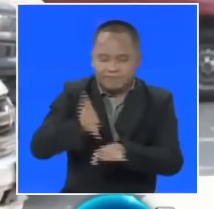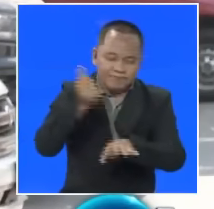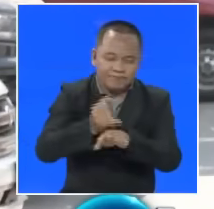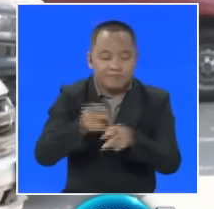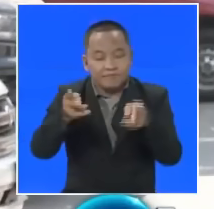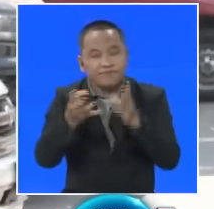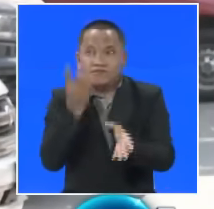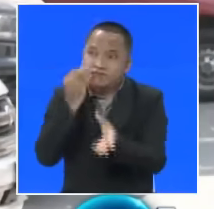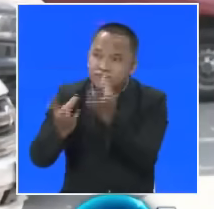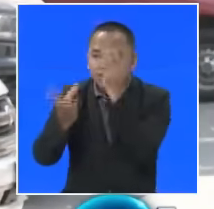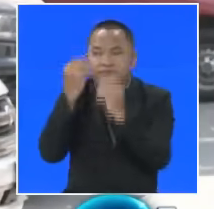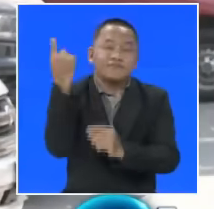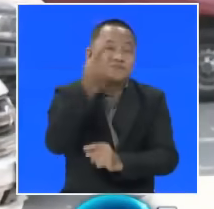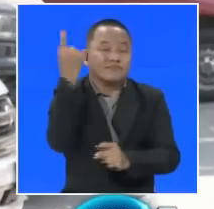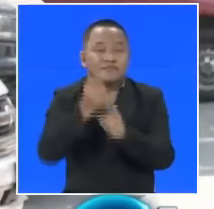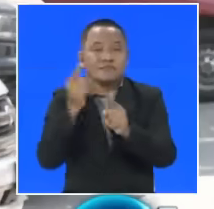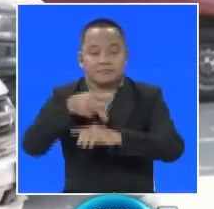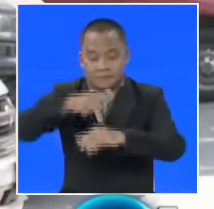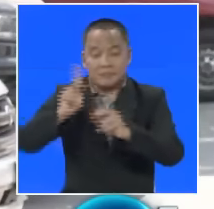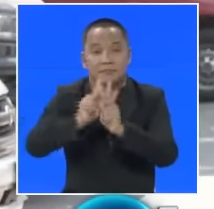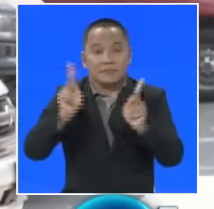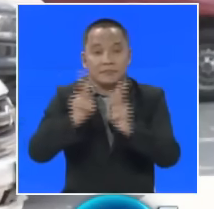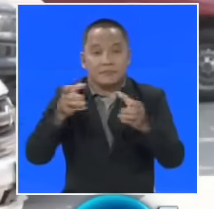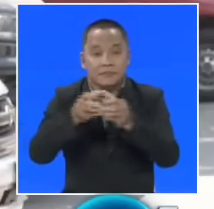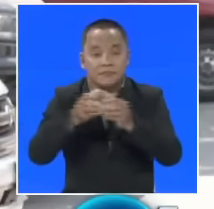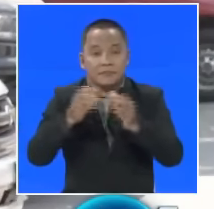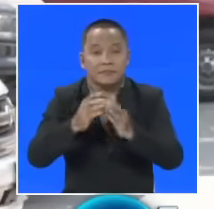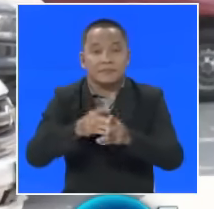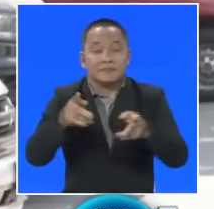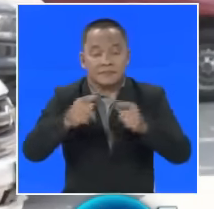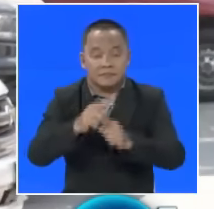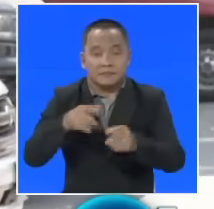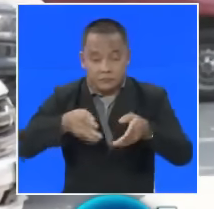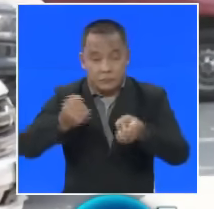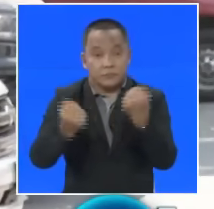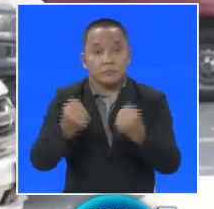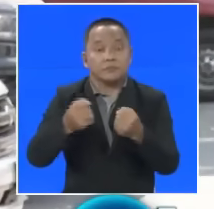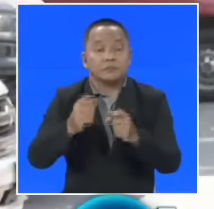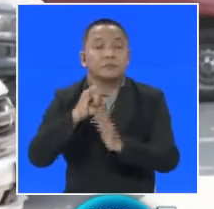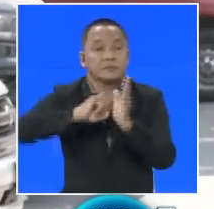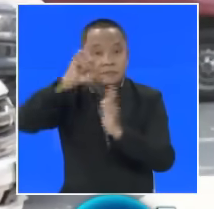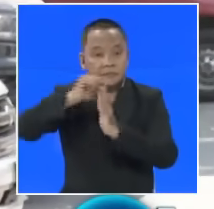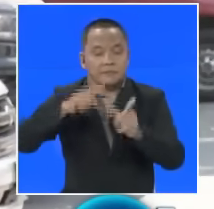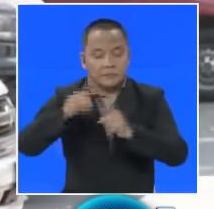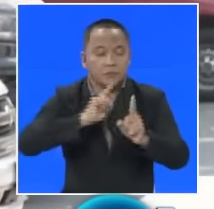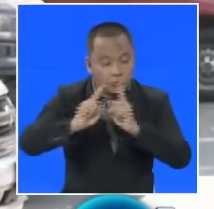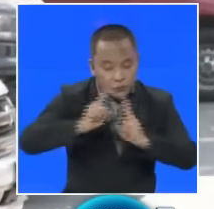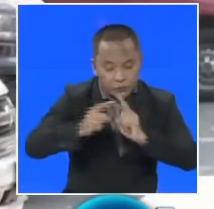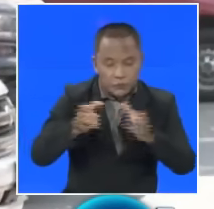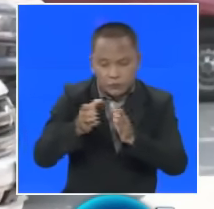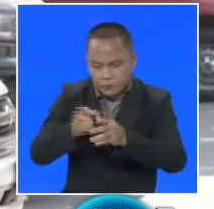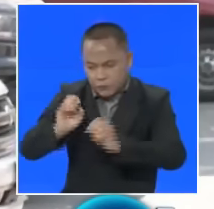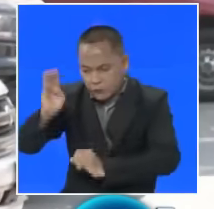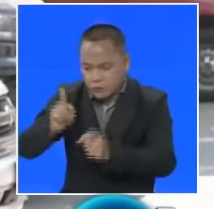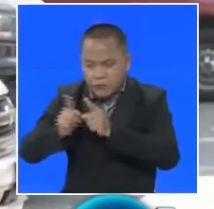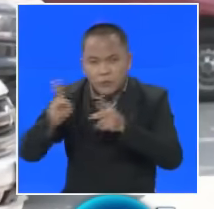แดงเพื่อเสพบรรยากาศนะครับซึ่งทางประธานกรรมการสหกรณ์นครลานนาเดินรถจำกัดก็ยืนยันนะครับว่าได้มีการพูดคุยกับทางผู้ประกอ